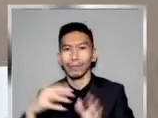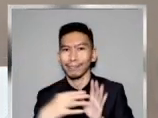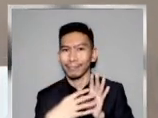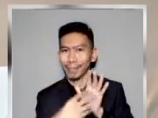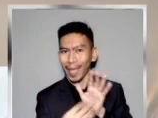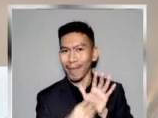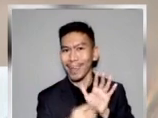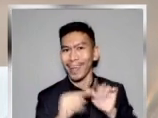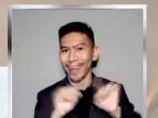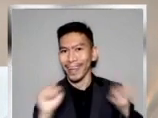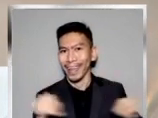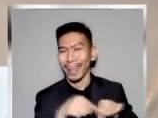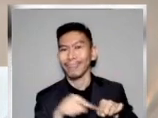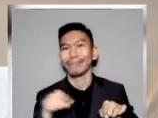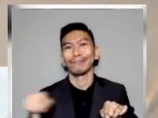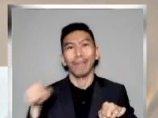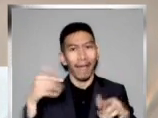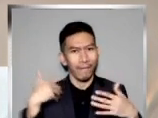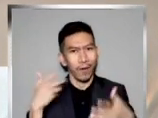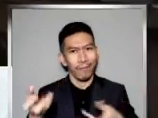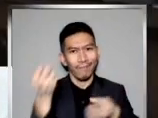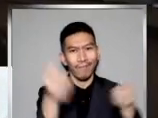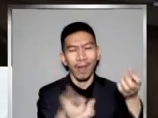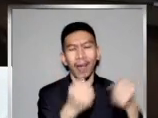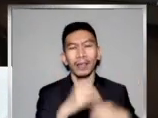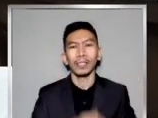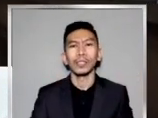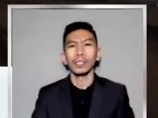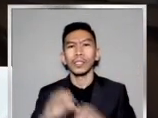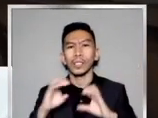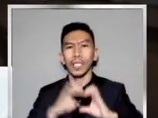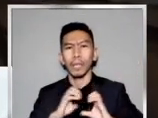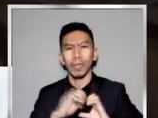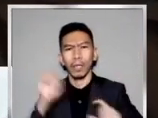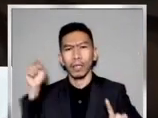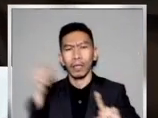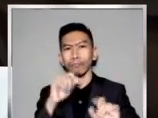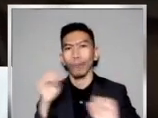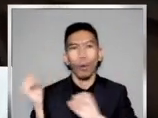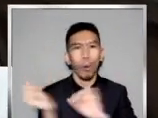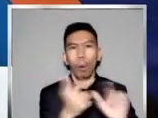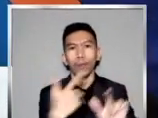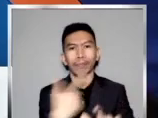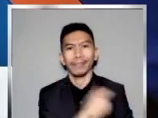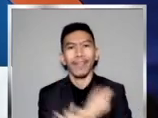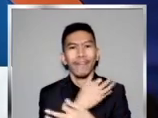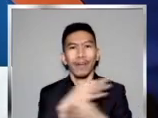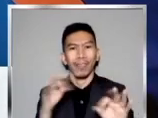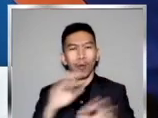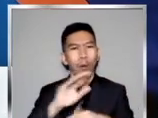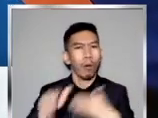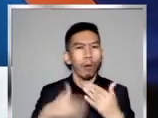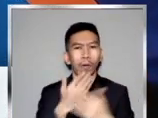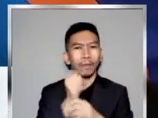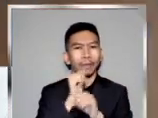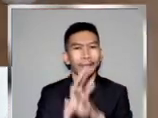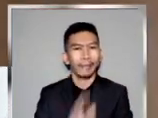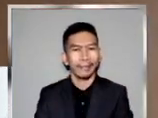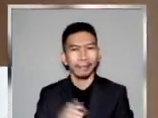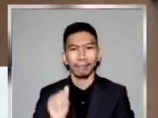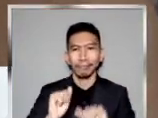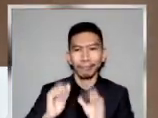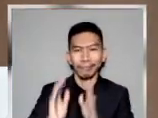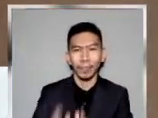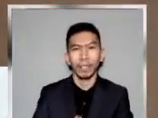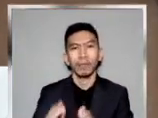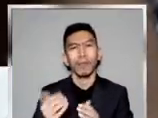na mapabakunahan ng libre ang lahat ng empleyado at exclusive talents nito para sa patuloy na paghatid ng